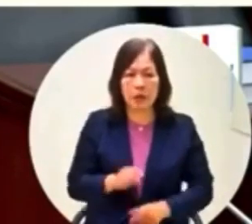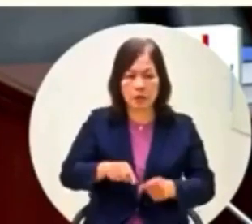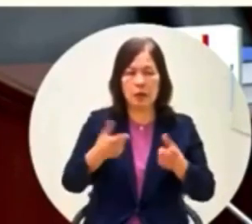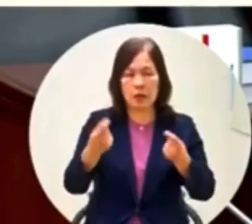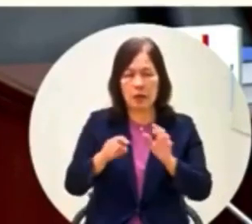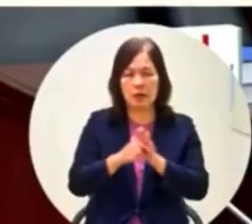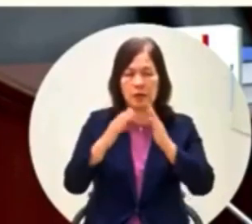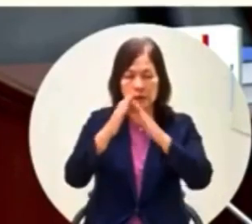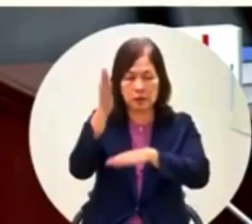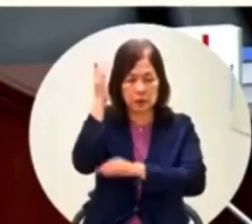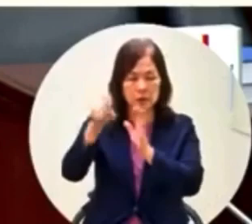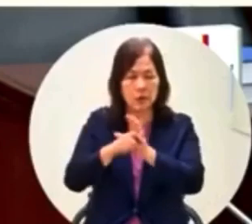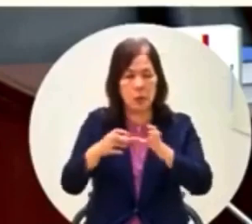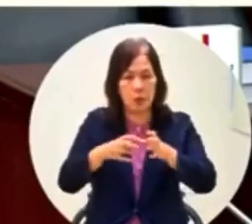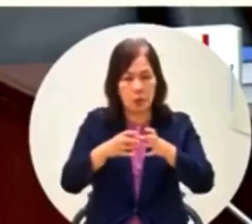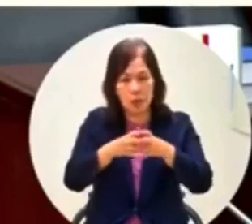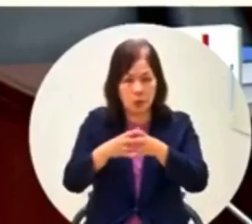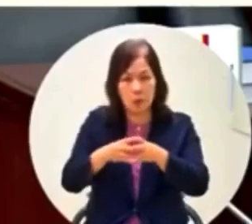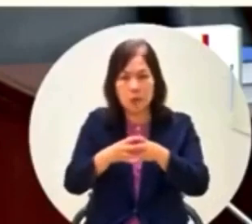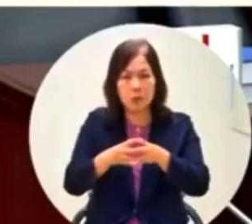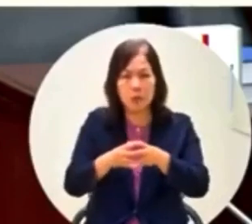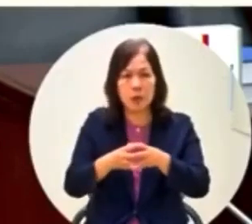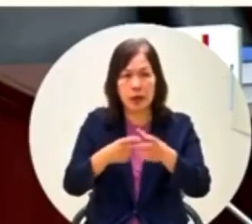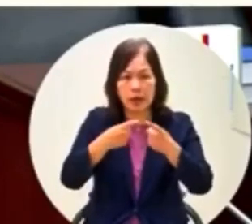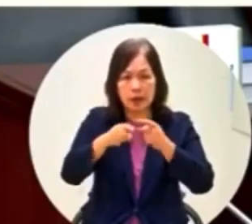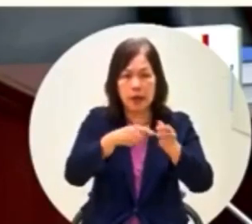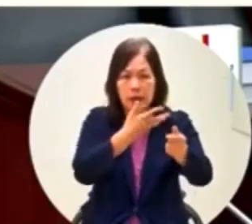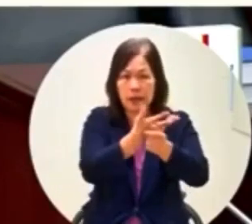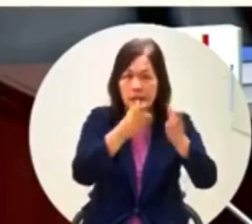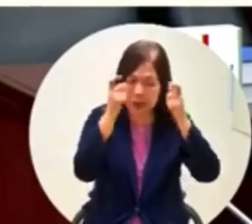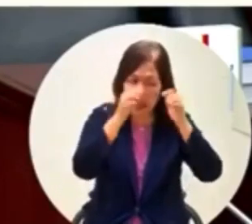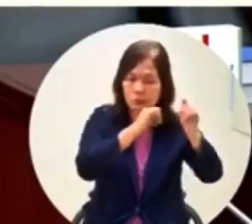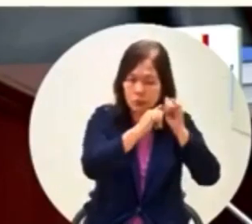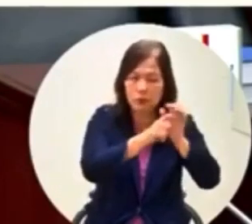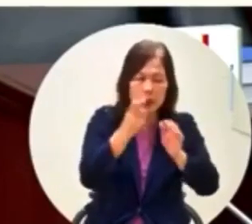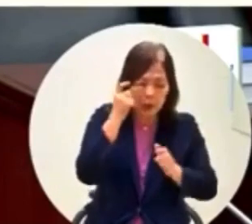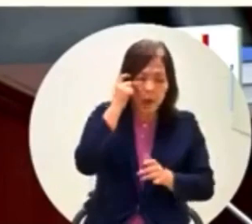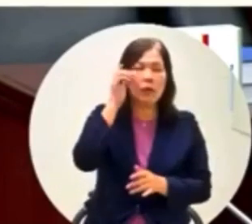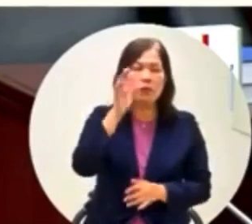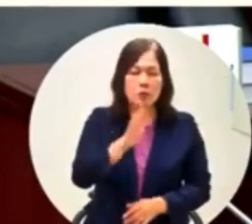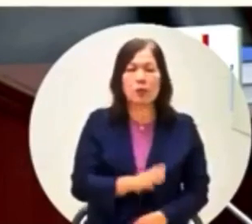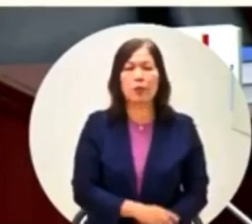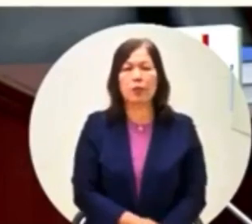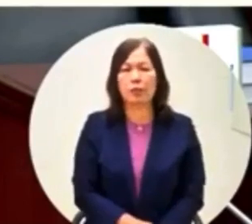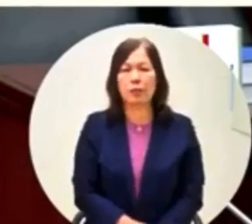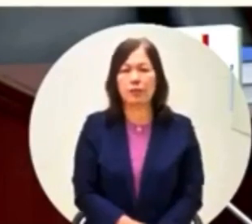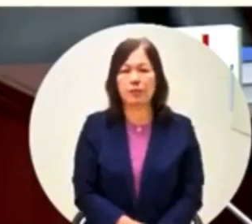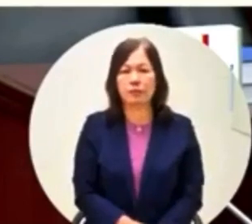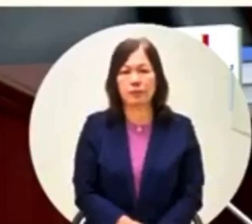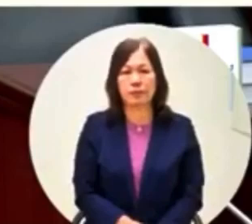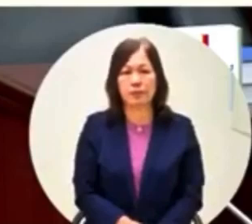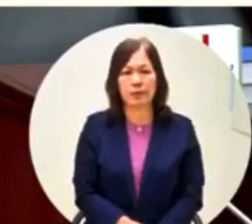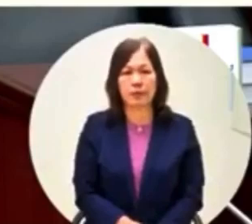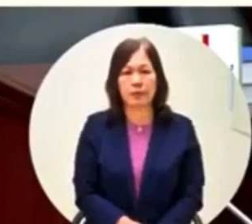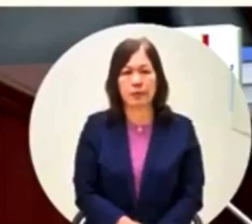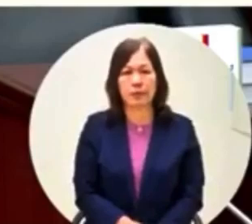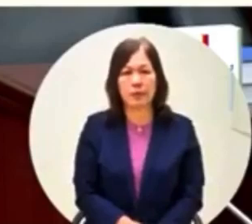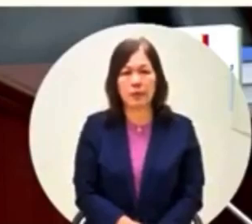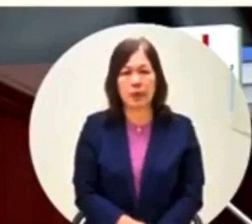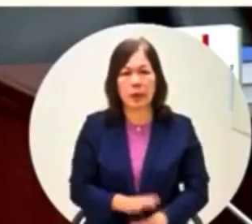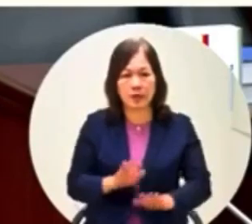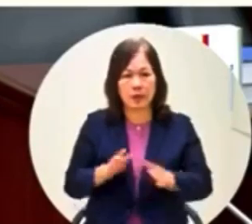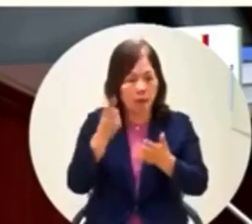队应该要让我们高雄市民有所感。所以在这里，那本席也每